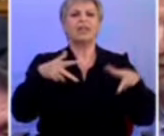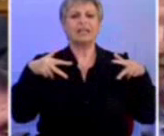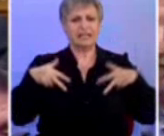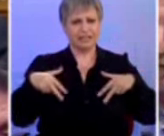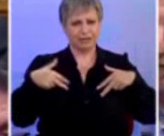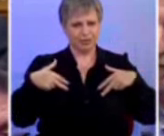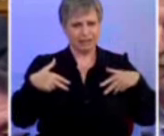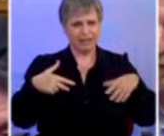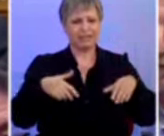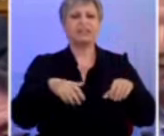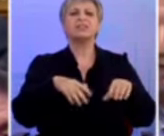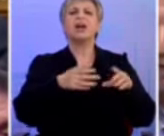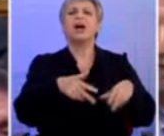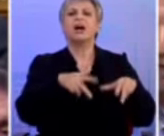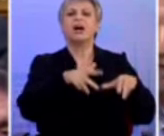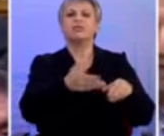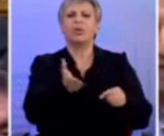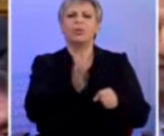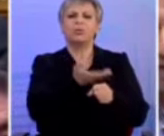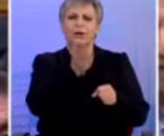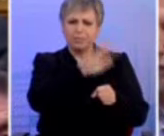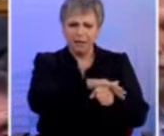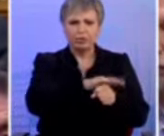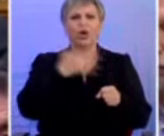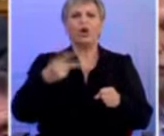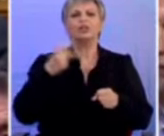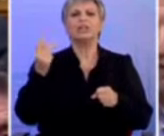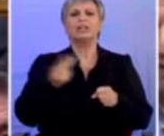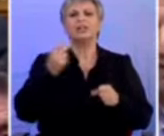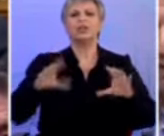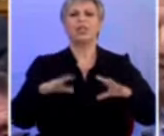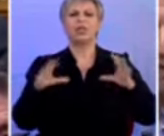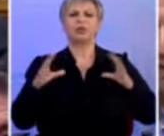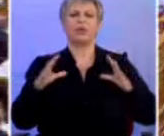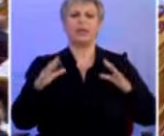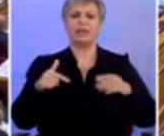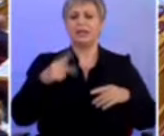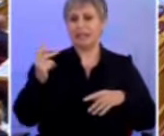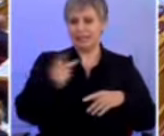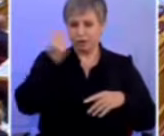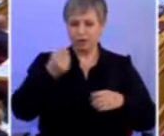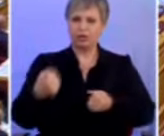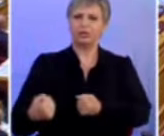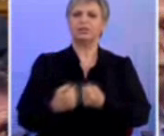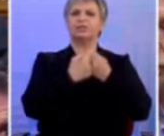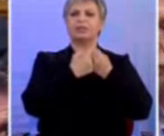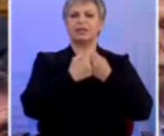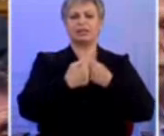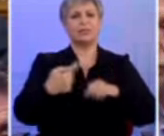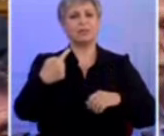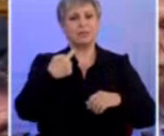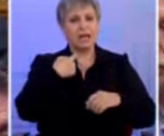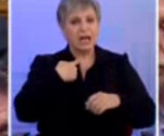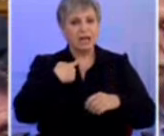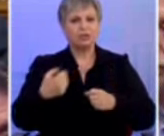τη στήριξή τους μέσα στην κοινωνία. Και η δική μας κυβέρνηση δεν έχει χάσει καθόλου τη στήριξή της στην κοινωνία, δεν θα τη χάσει και μέσα